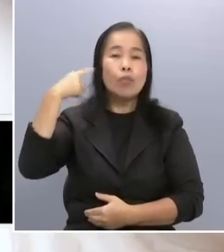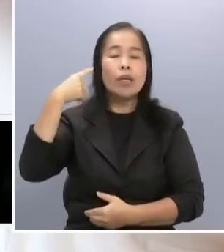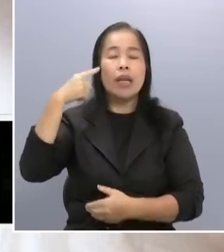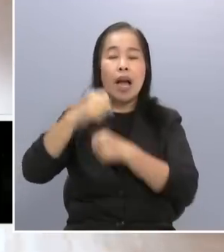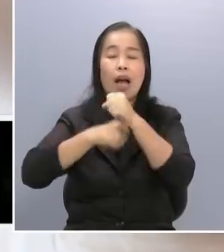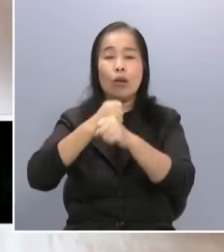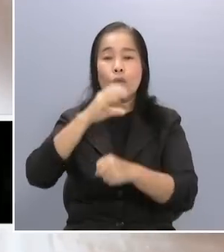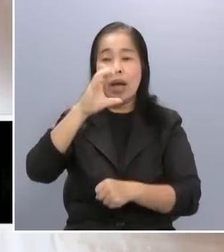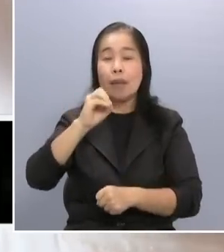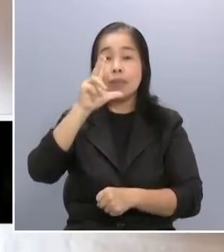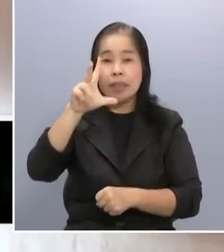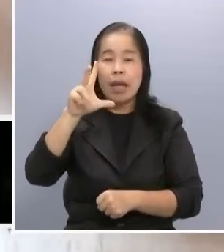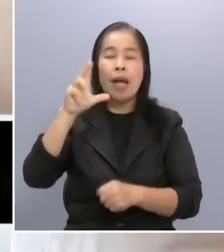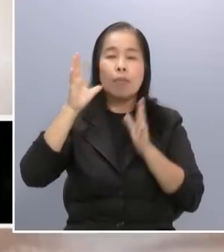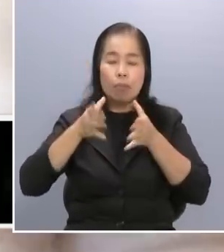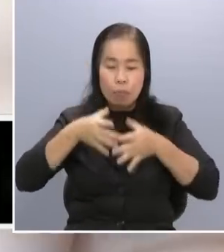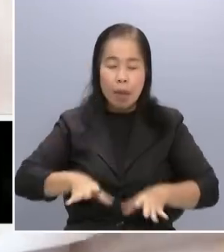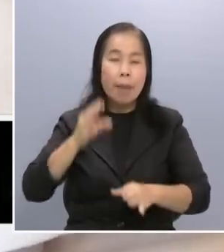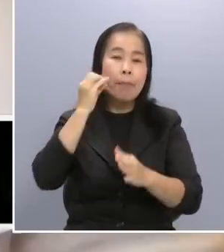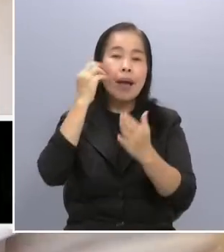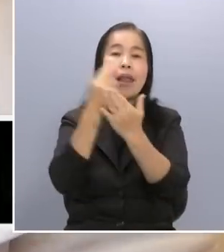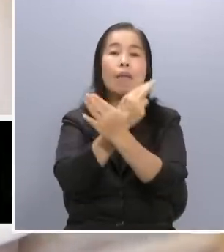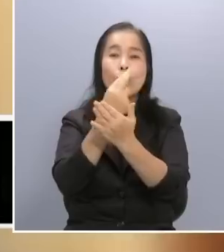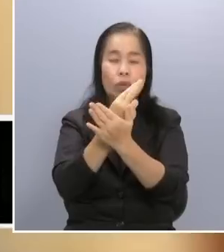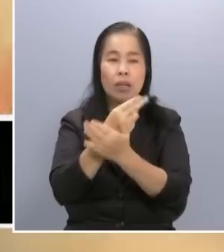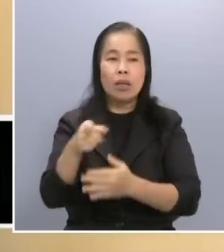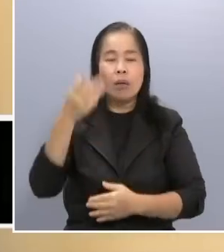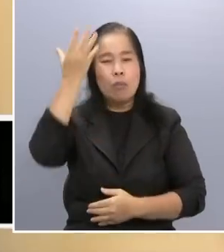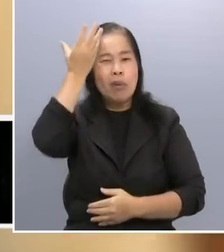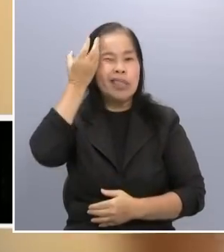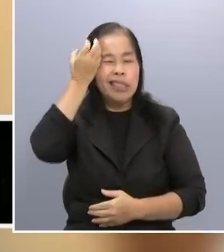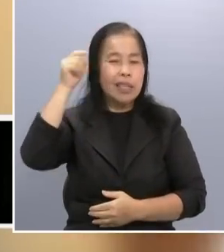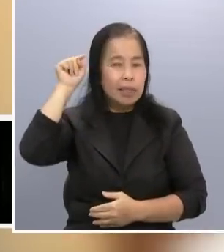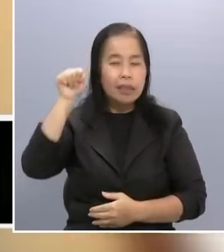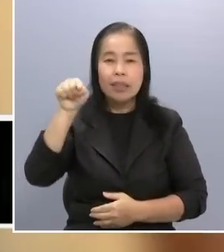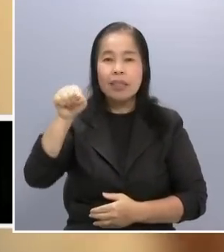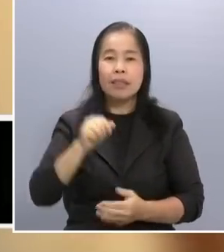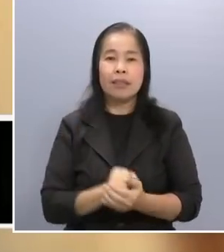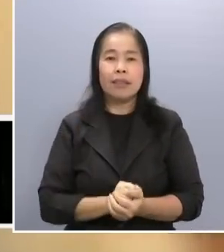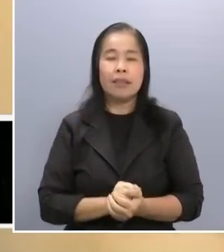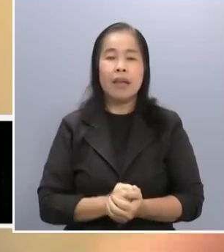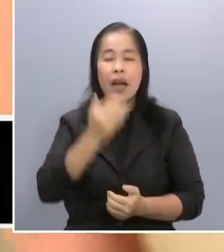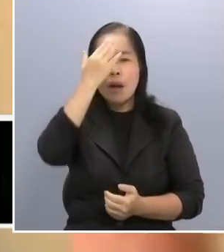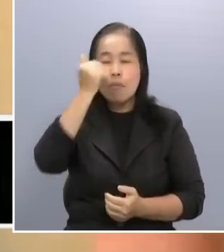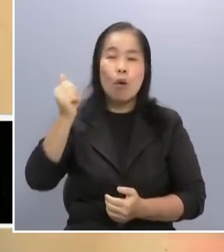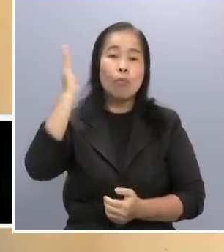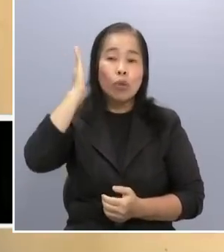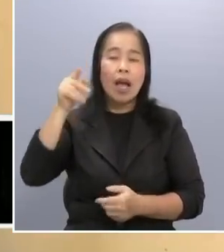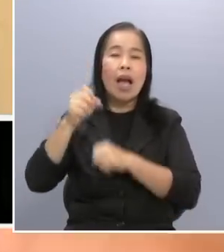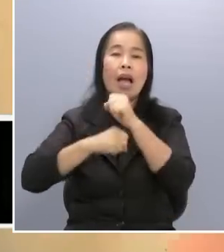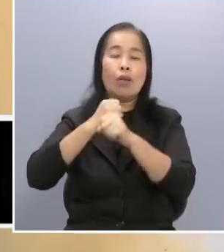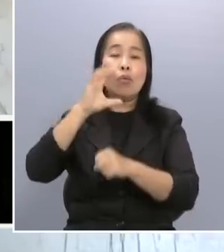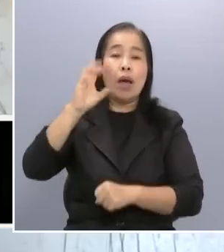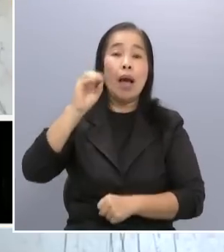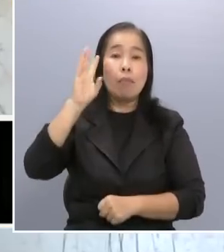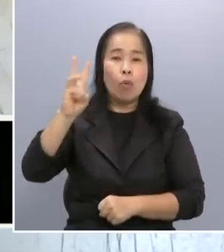53ปีเป็นสาวบ้านโป่งนะครับโดยระบุบอกว่าเครียดทุกวันหลังจับได้ว่าสามีเนี่ยซึ่งสามีอายุ56ปีเป็นต